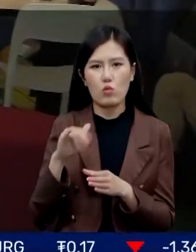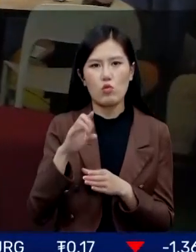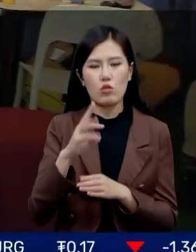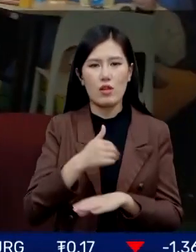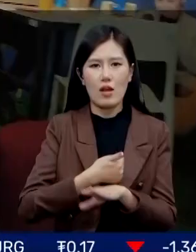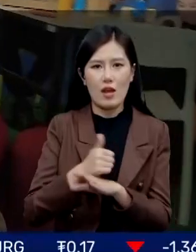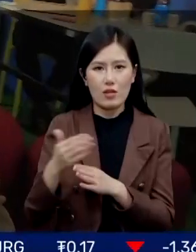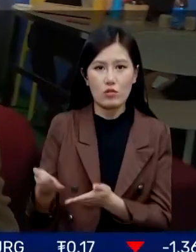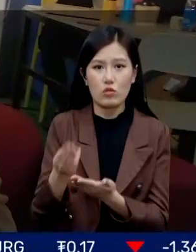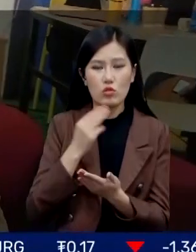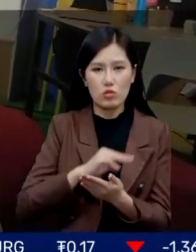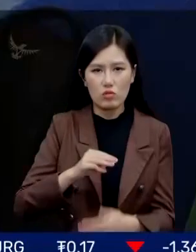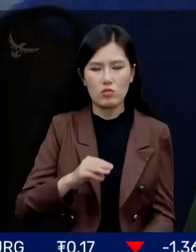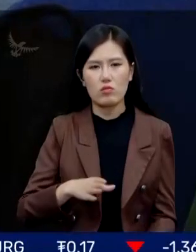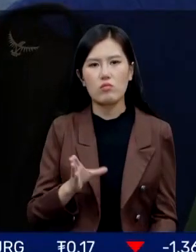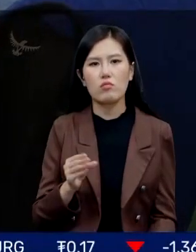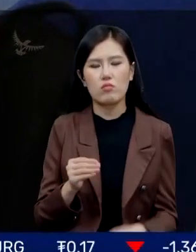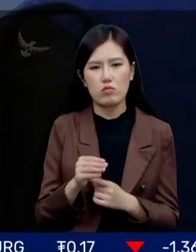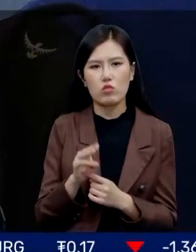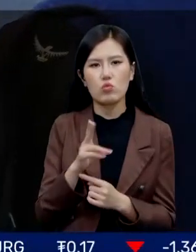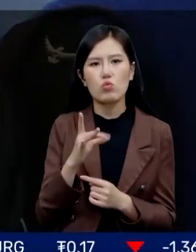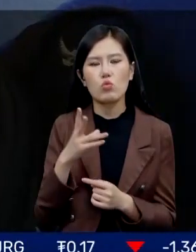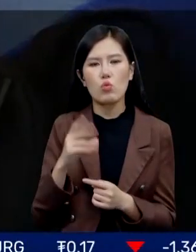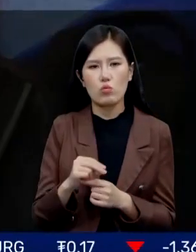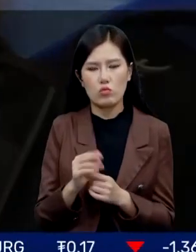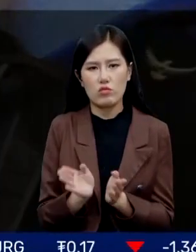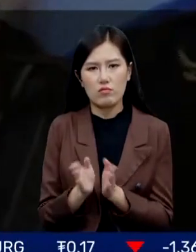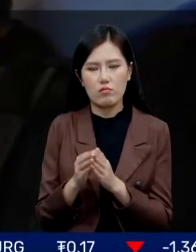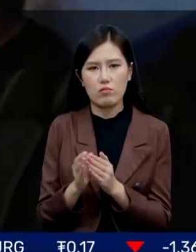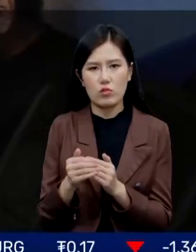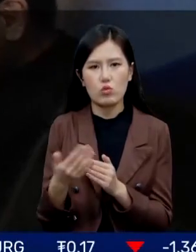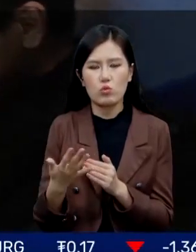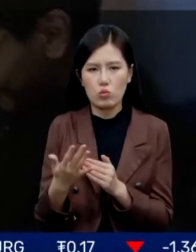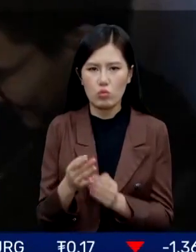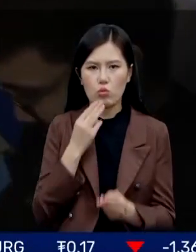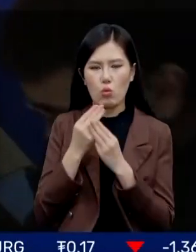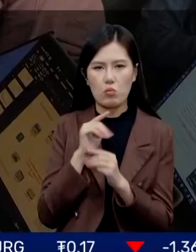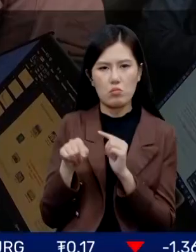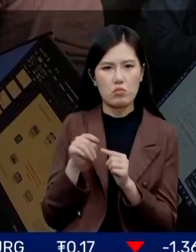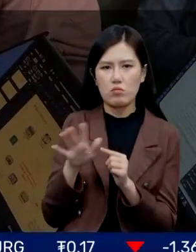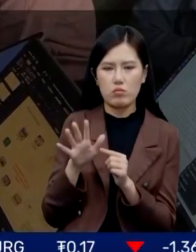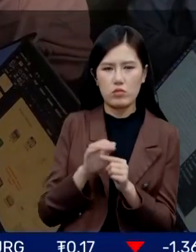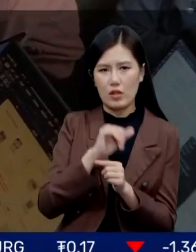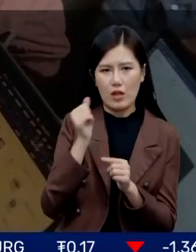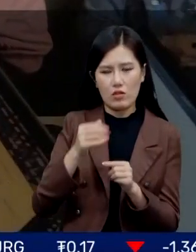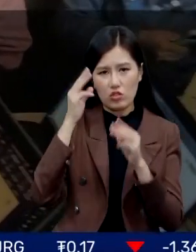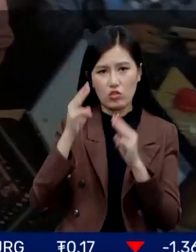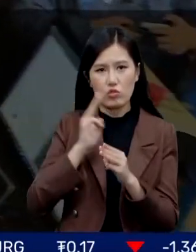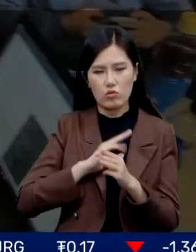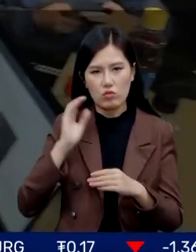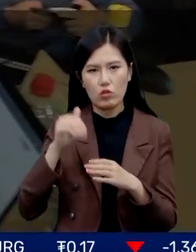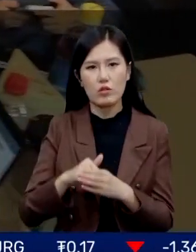нь хитвч гэлээ. За тус багийн хувьд энэ хакатон асуудлыг хажуугаас нь шүүмжлээд өнгөрөх бас асуудлыг шийдвэрлэхээр оролцож байна